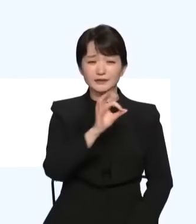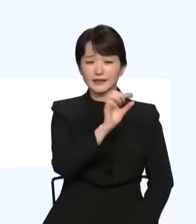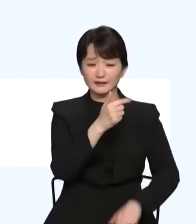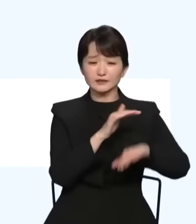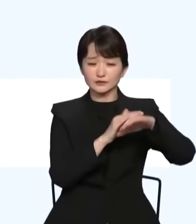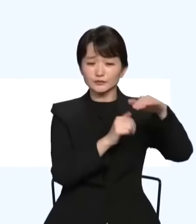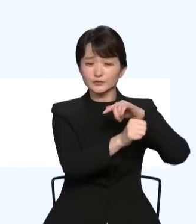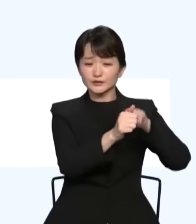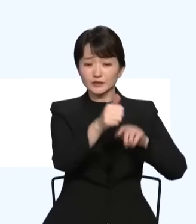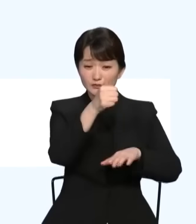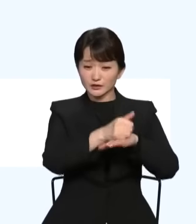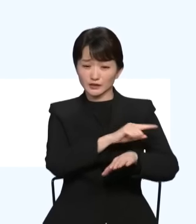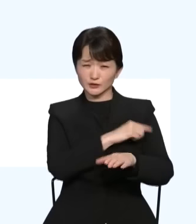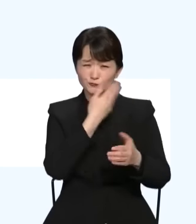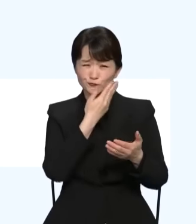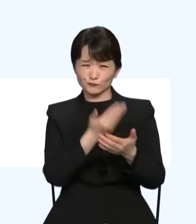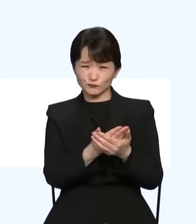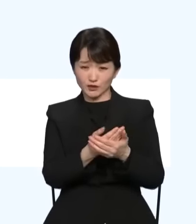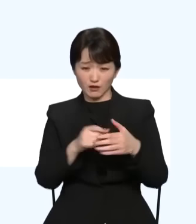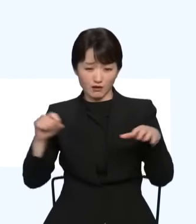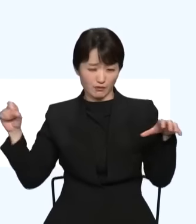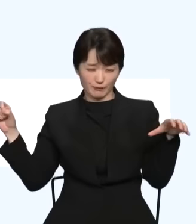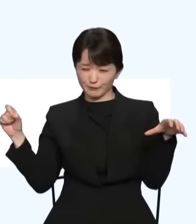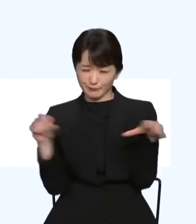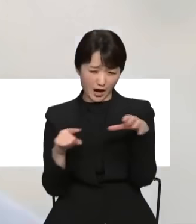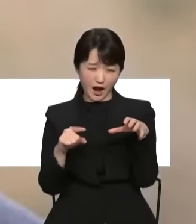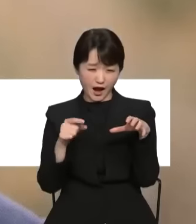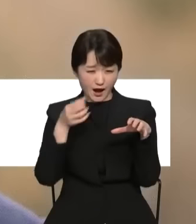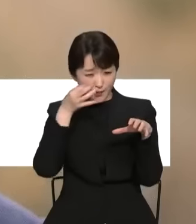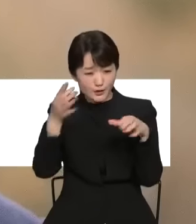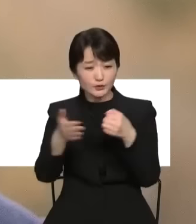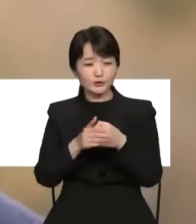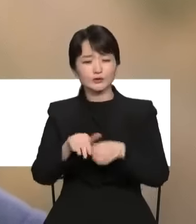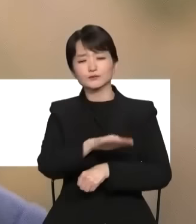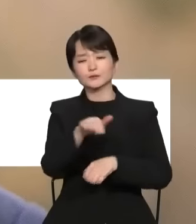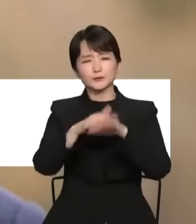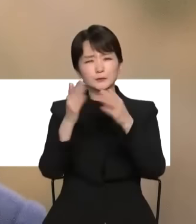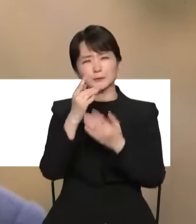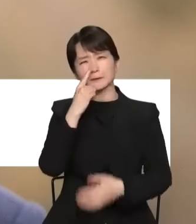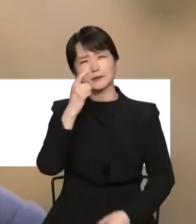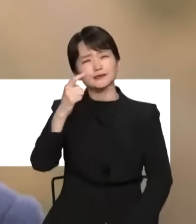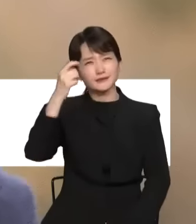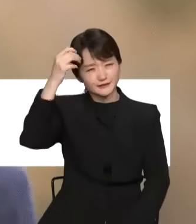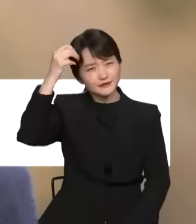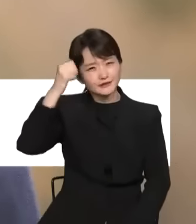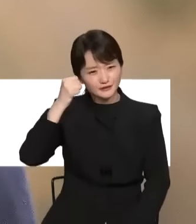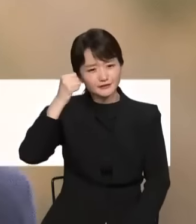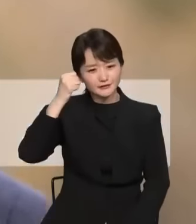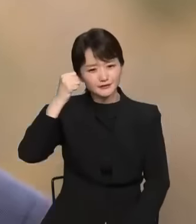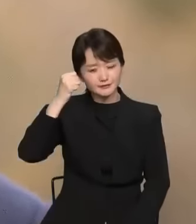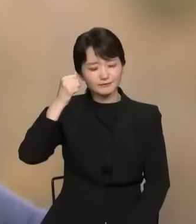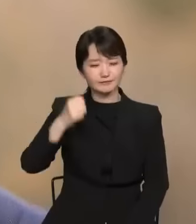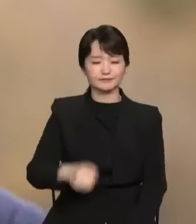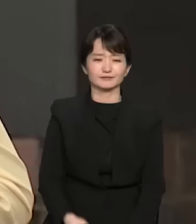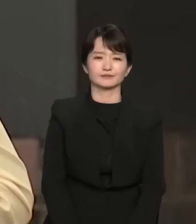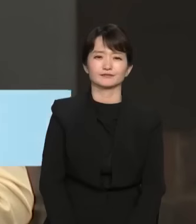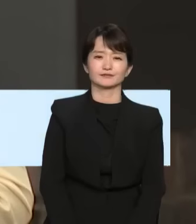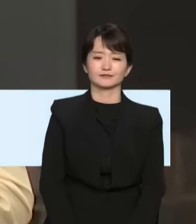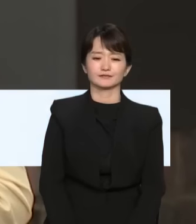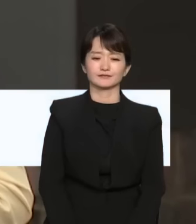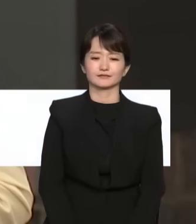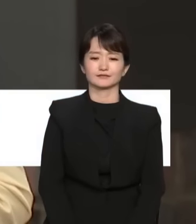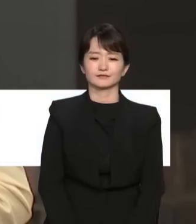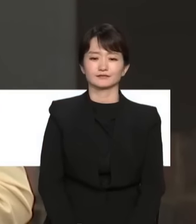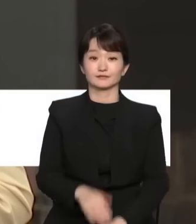At the end. He made crucial decisions with his goals, so it was a great memory for all of us. 그러면